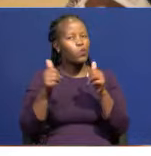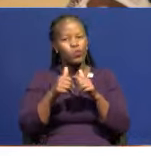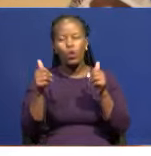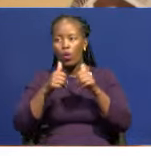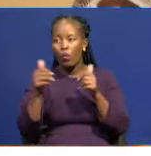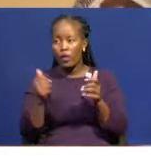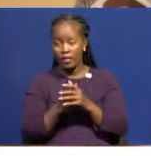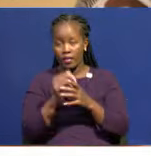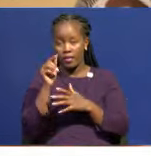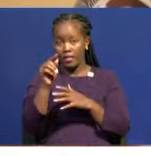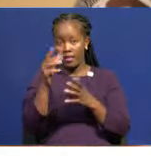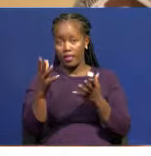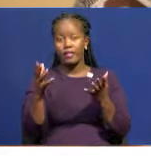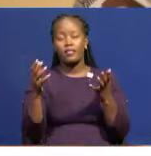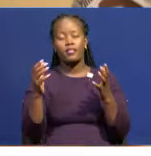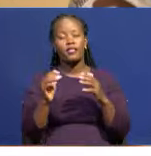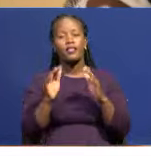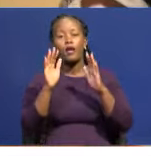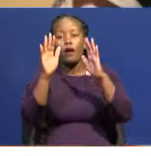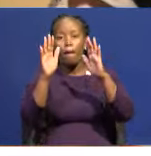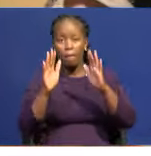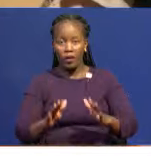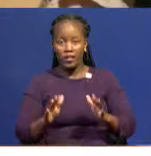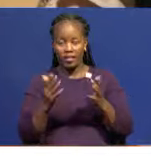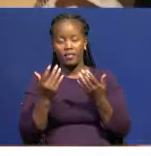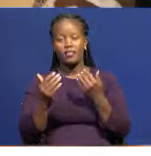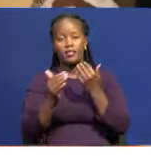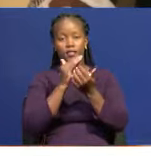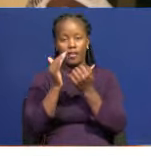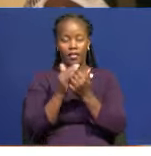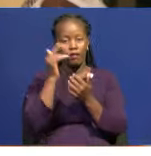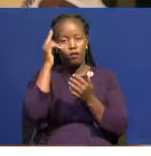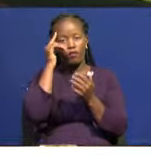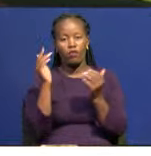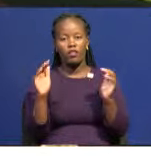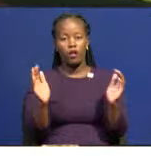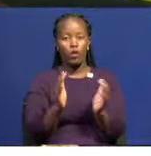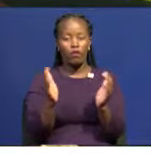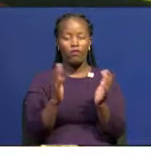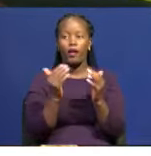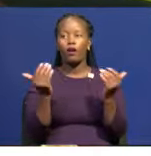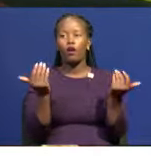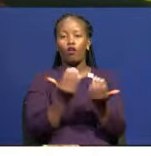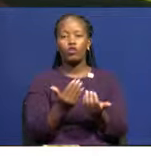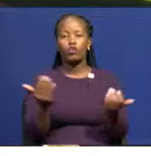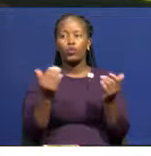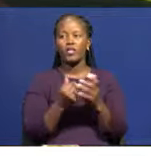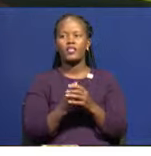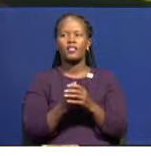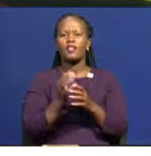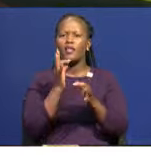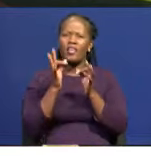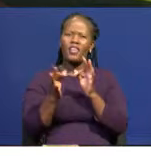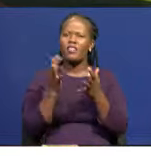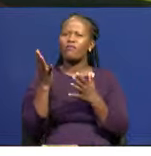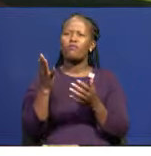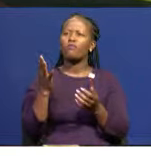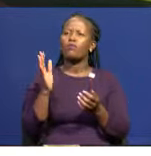Hatua hii kichukuliwa kuwa muhimu kwa kuzingatia maslahi ya watoto. Hata kama mama ni mfungwa, mtoto si